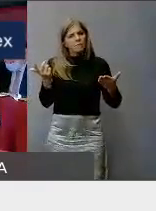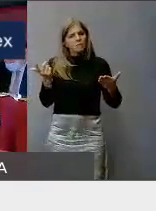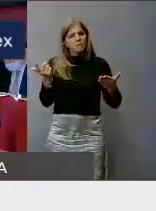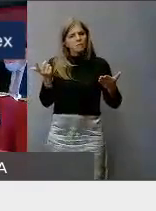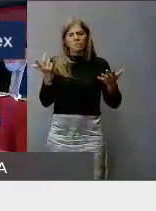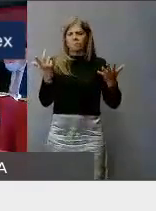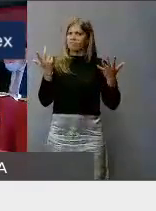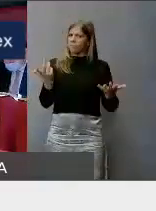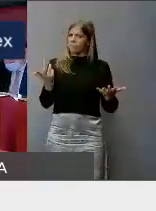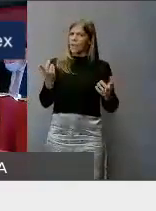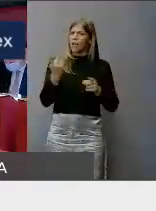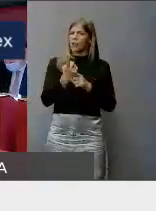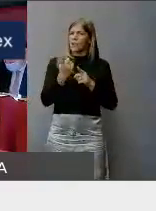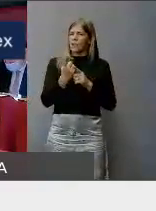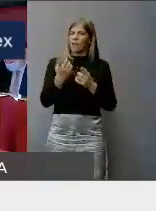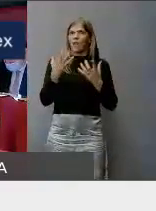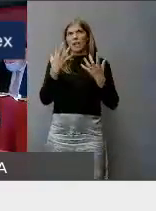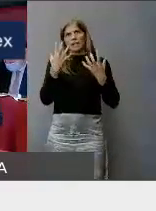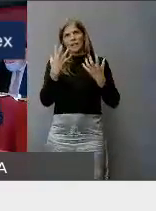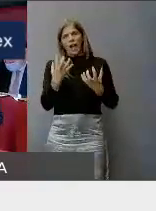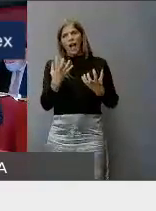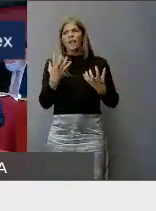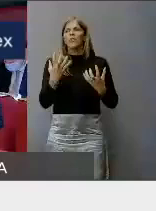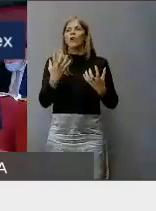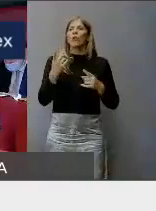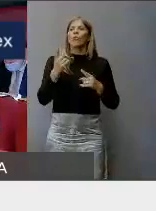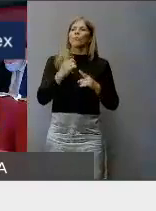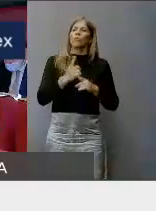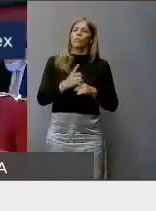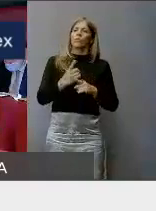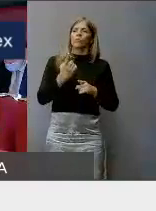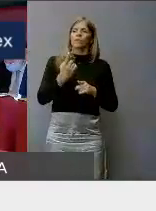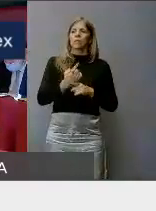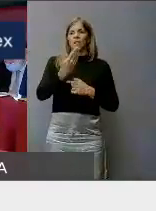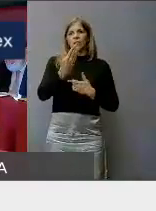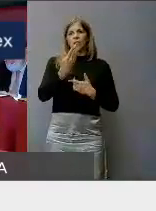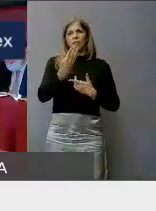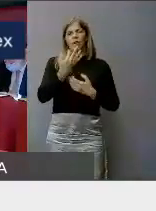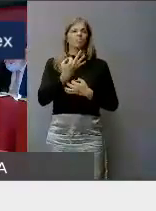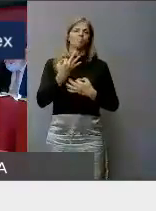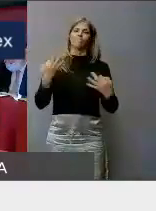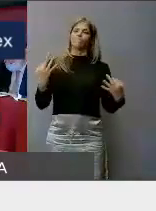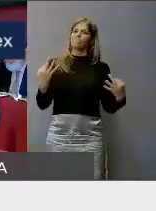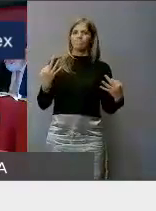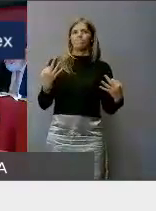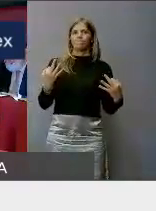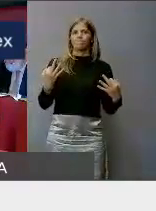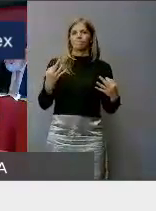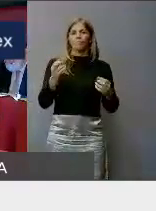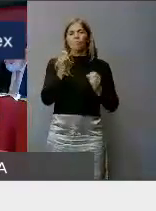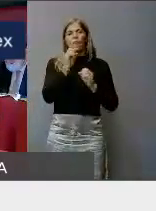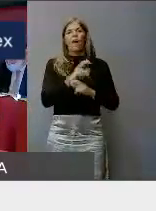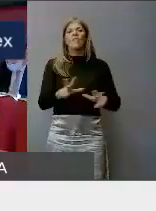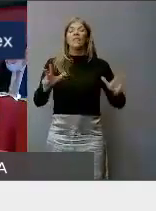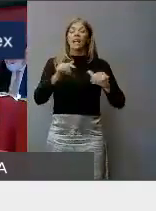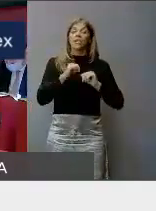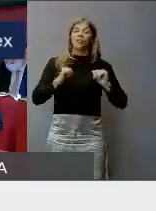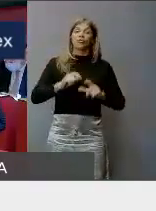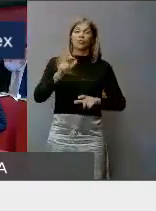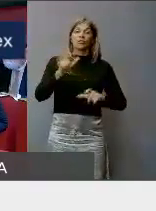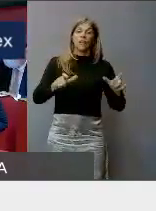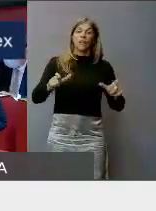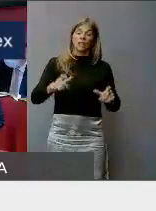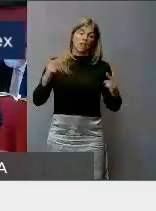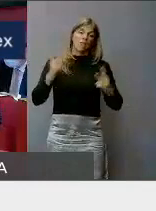diciamo la congruenza del messaggio che si dà ai cittadini è importante dire e quindi sarebbe stata opportuna una